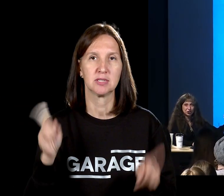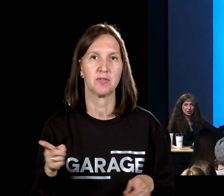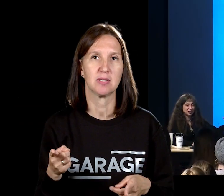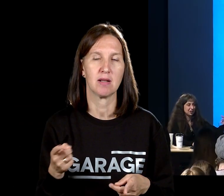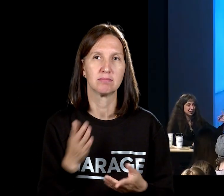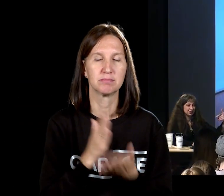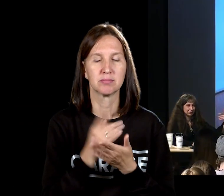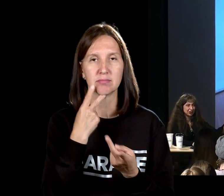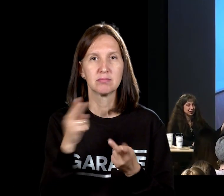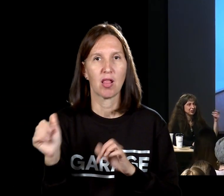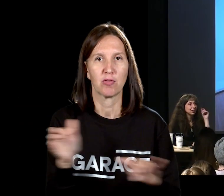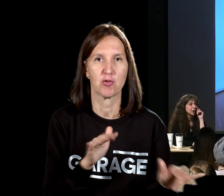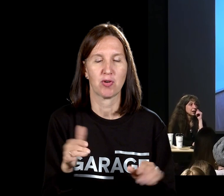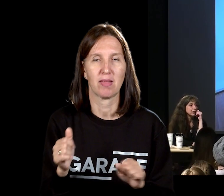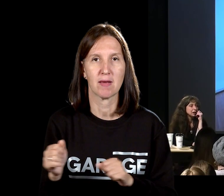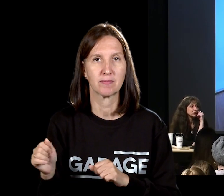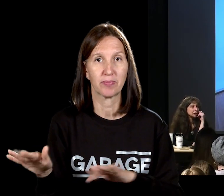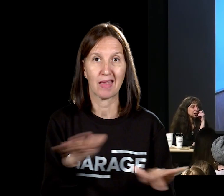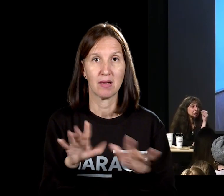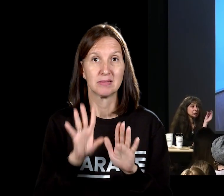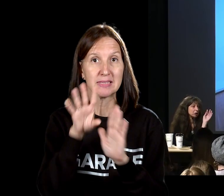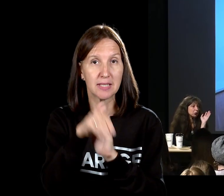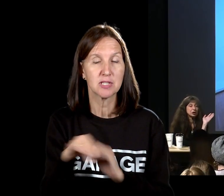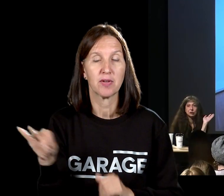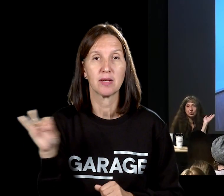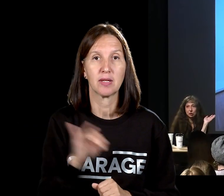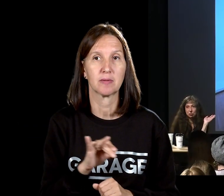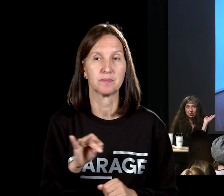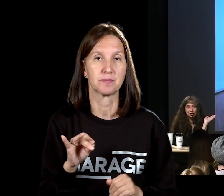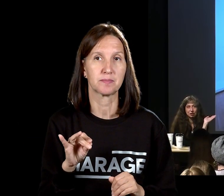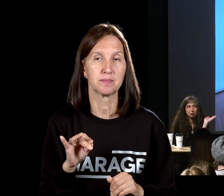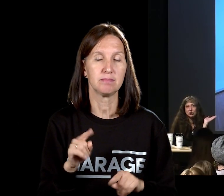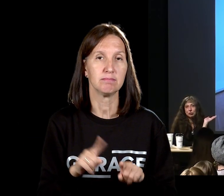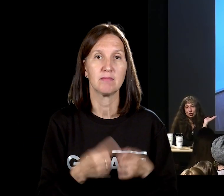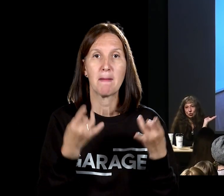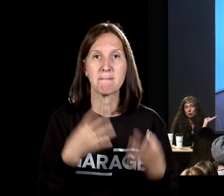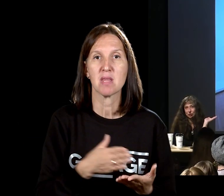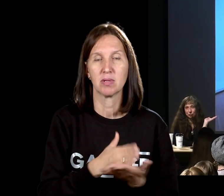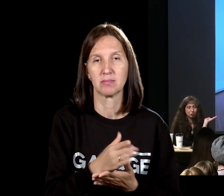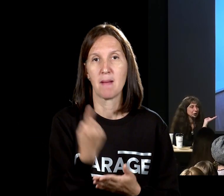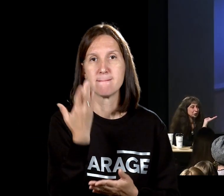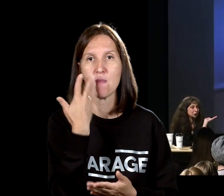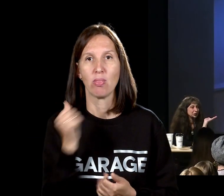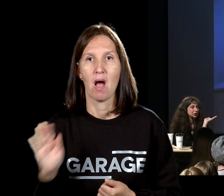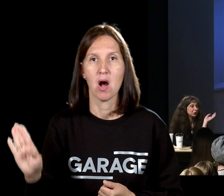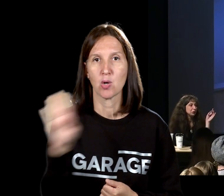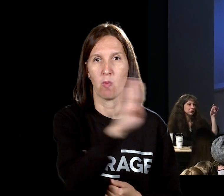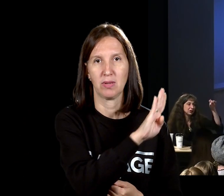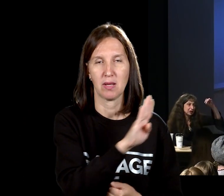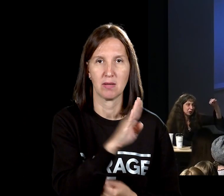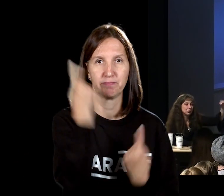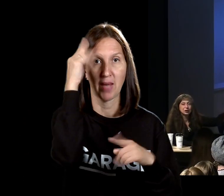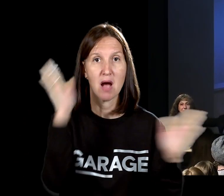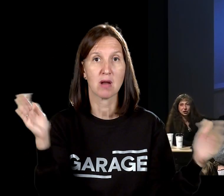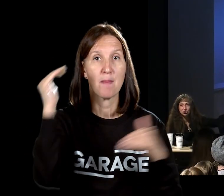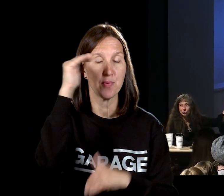некого движения, след некого действия. И такие как бы уже совсем минималистские, да, почти монохромные работы, которые он создает,